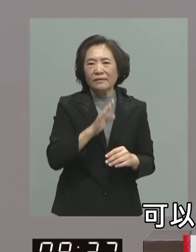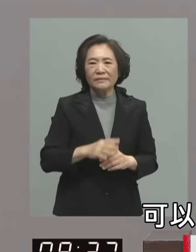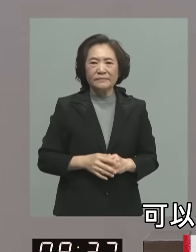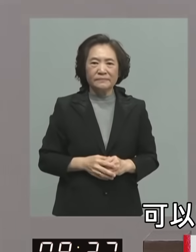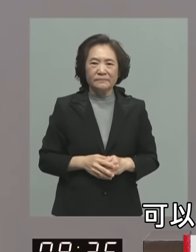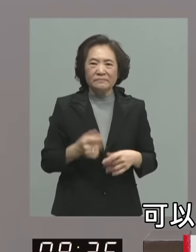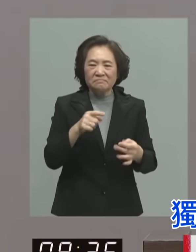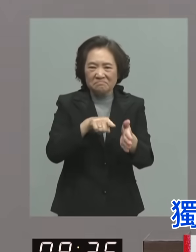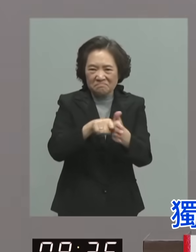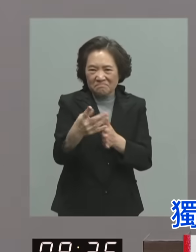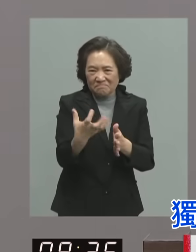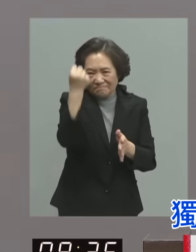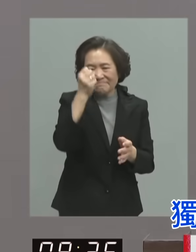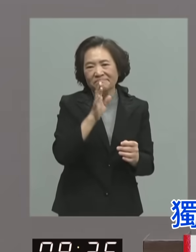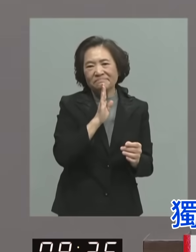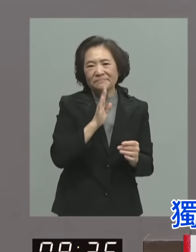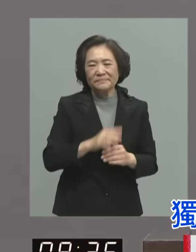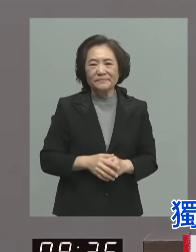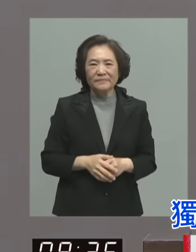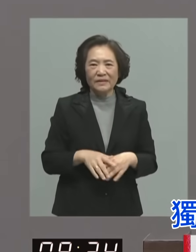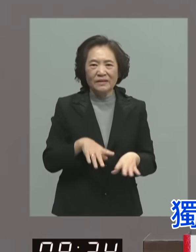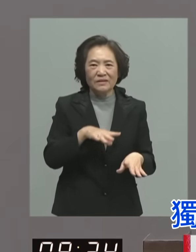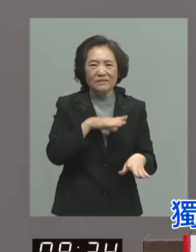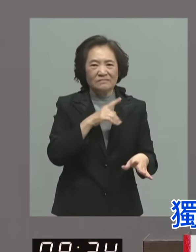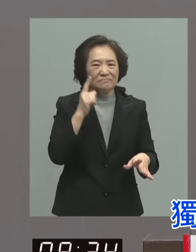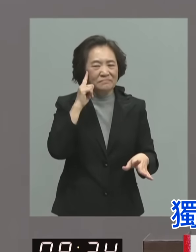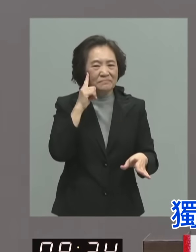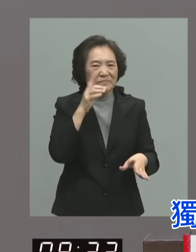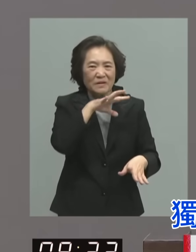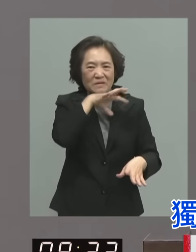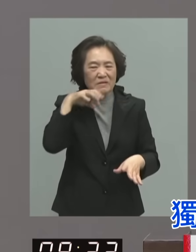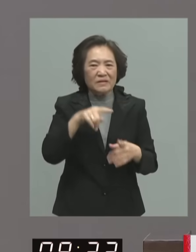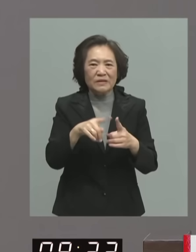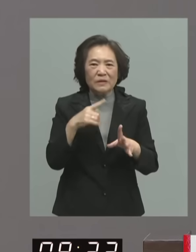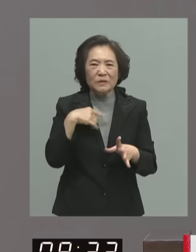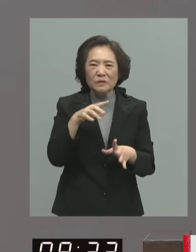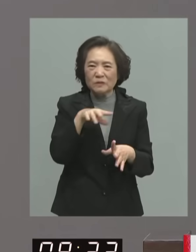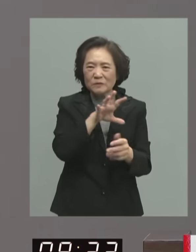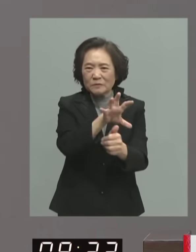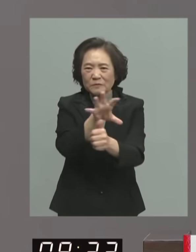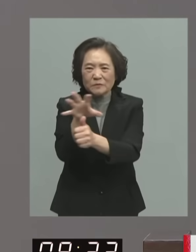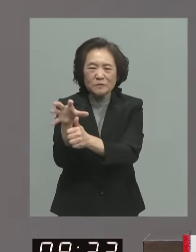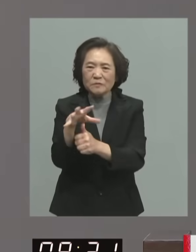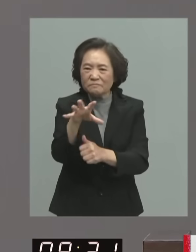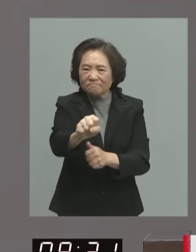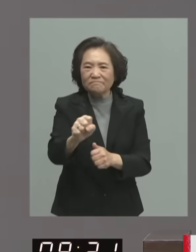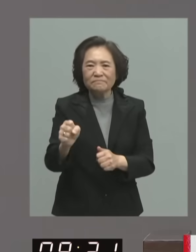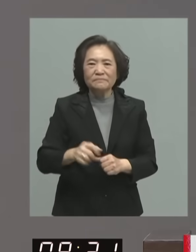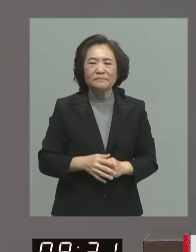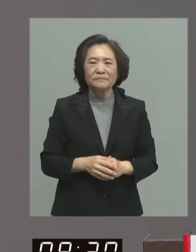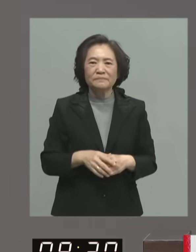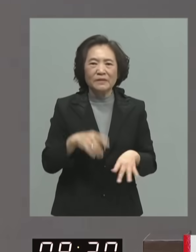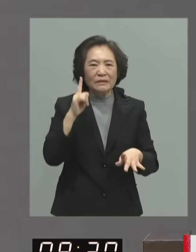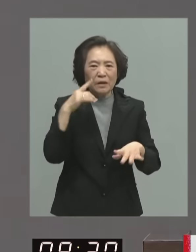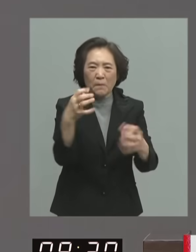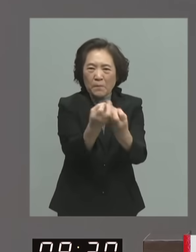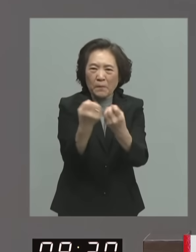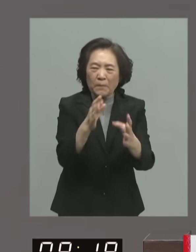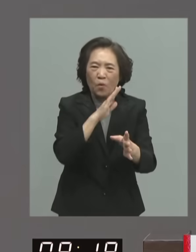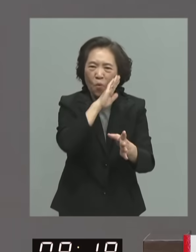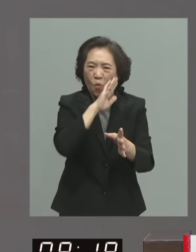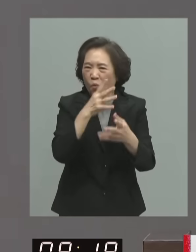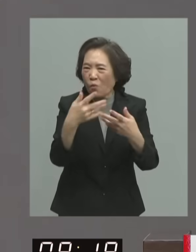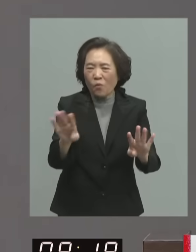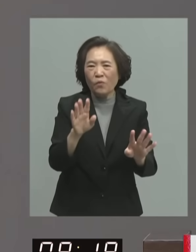制、独裁跟阿爸的经营底下，不仅弊病丛生，